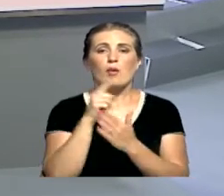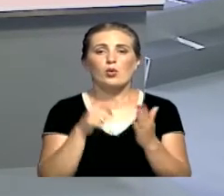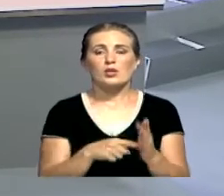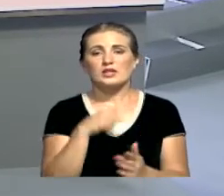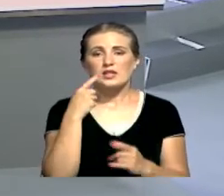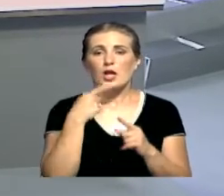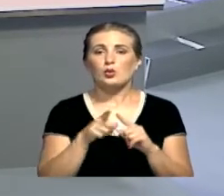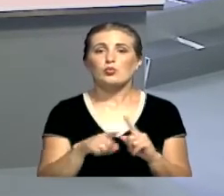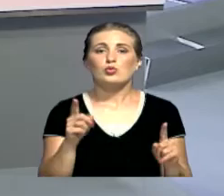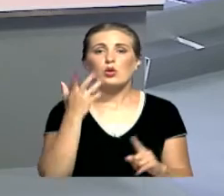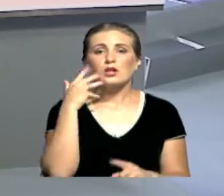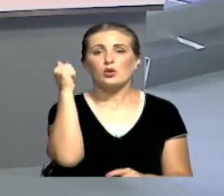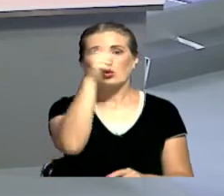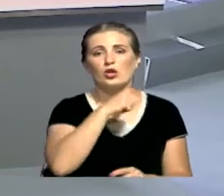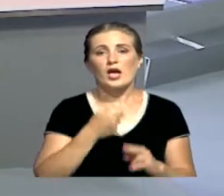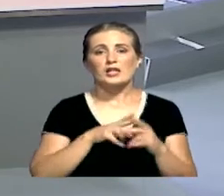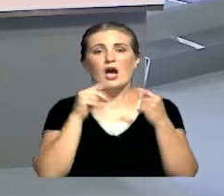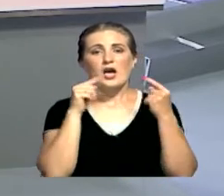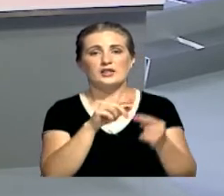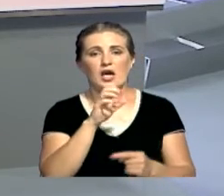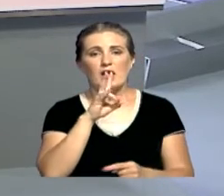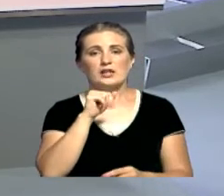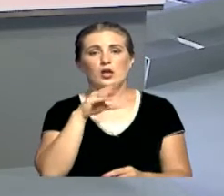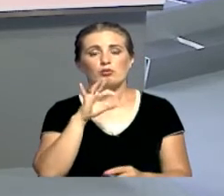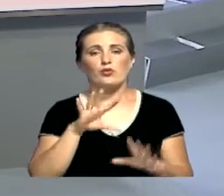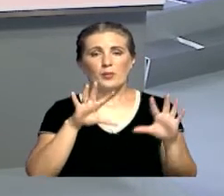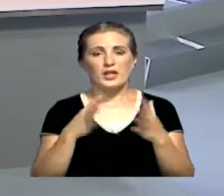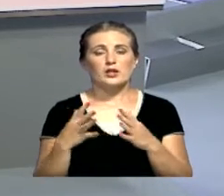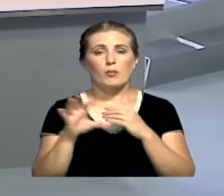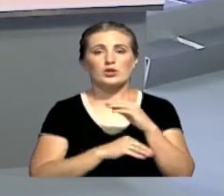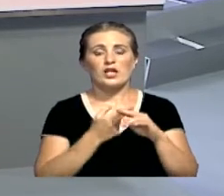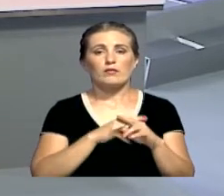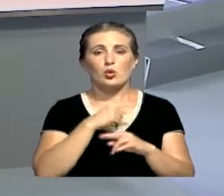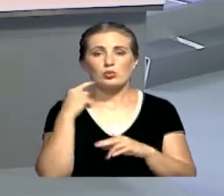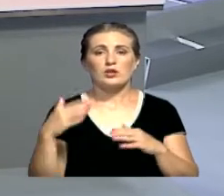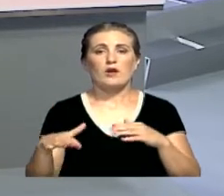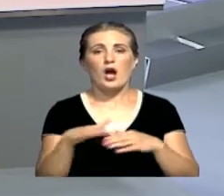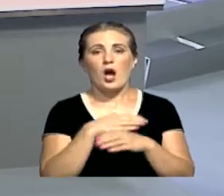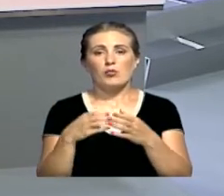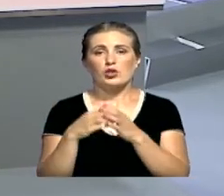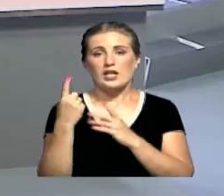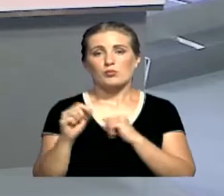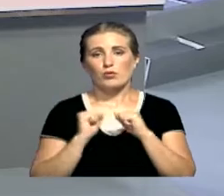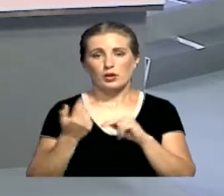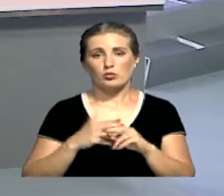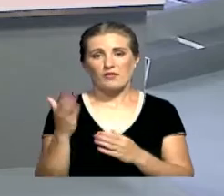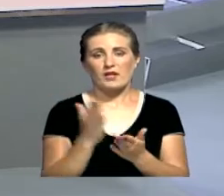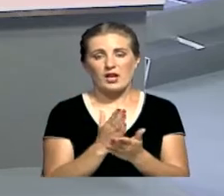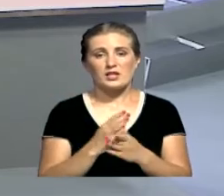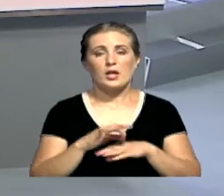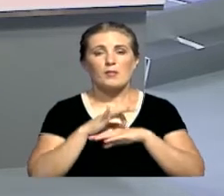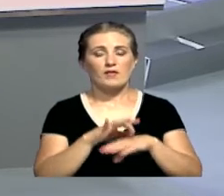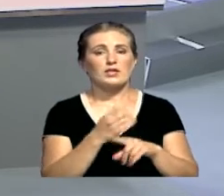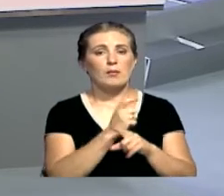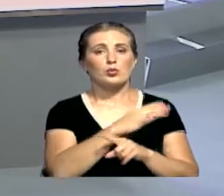в годовщину вот этого самого анти натовского пикета регулярно после этого русская община крыма в одним из руководителей которого вы являетесь проводил множество